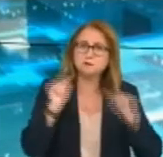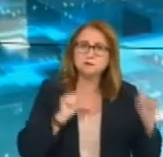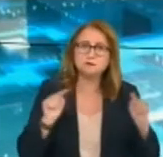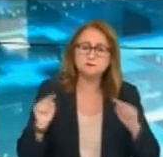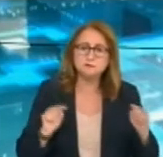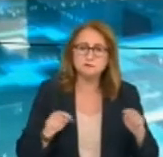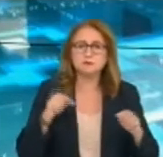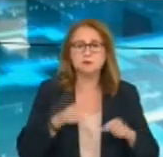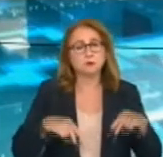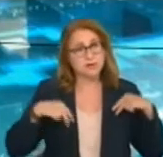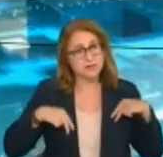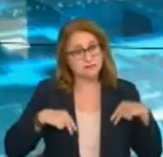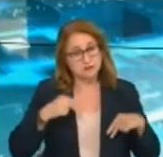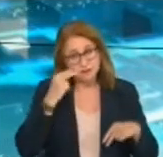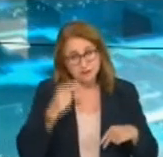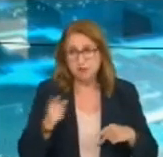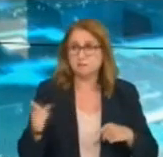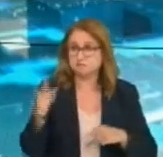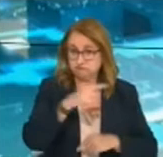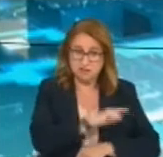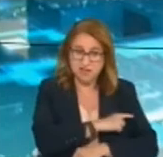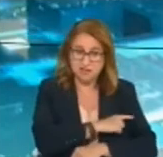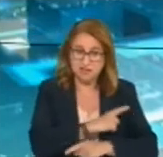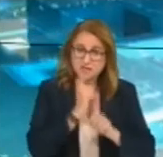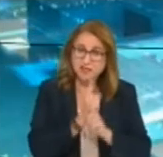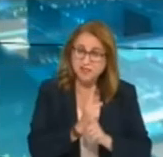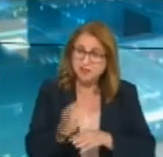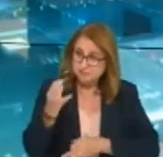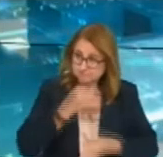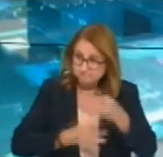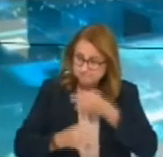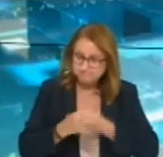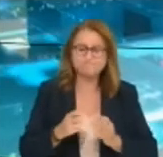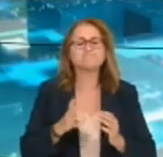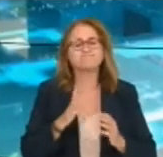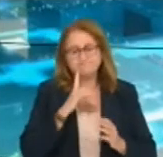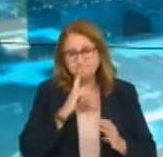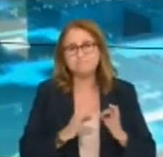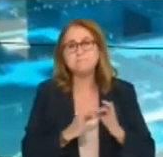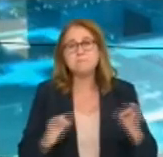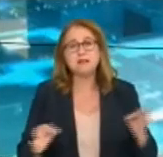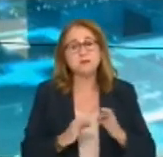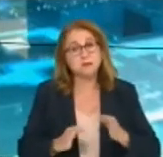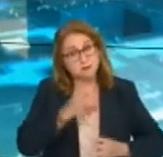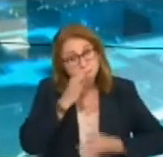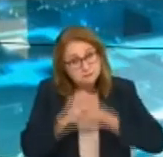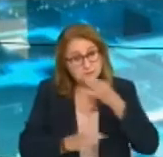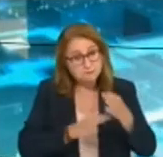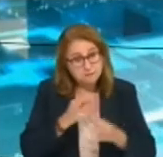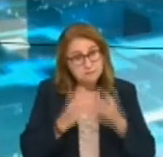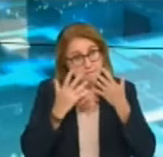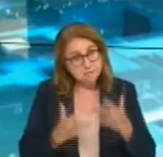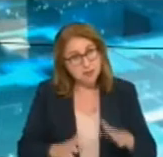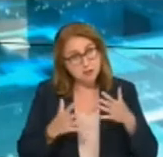απαραίτητα, ύστερα από τις εισηγήσεις των ειδικών, προκειμένου να προστατευτεί η δημόσια υγεία. Αλλά τίποτε, κανένα μέτρο, ούτε η δράση